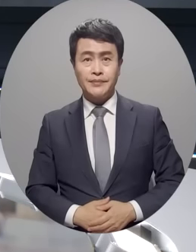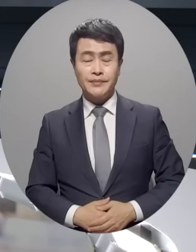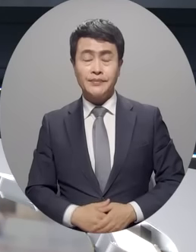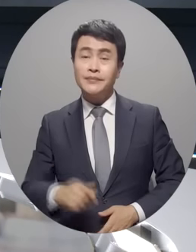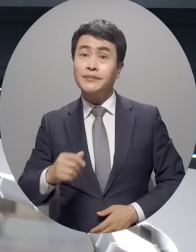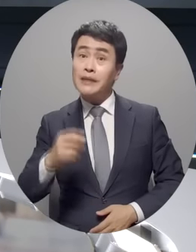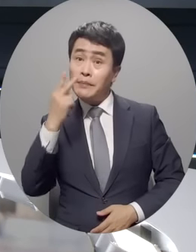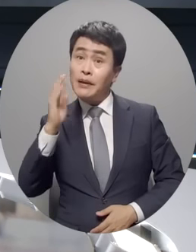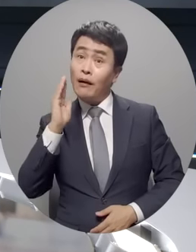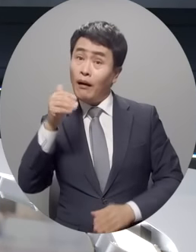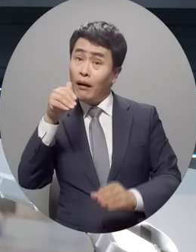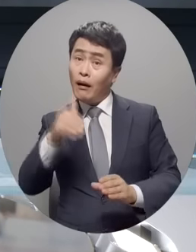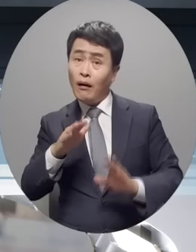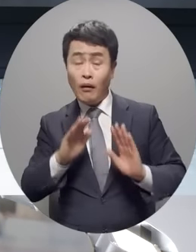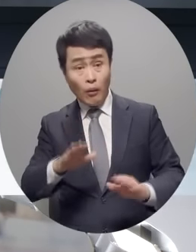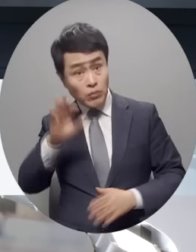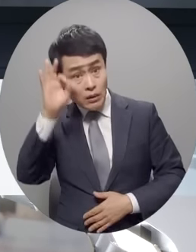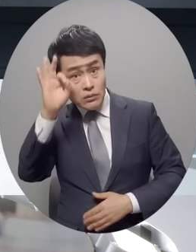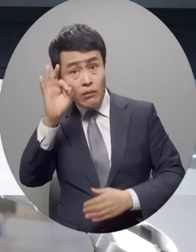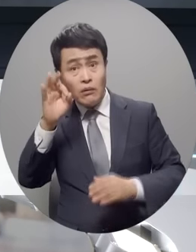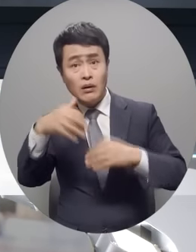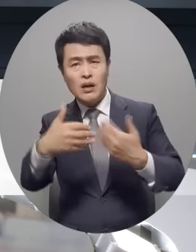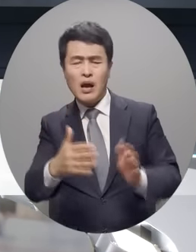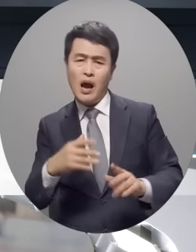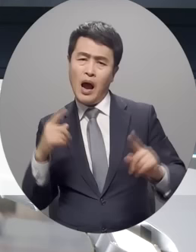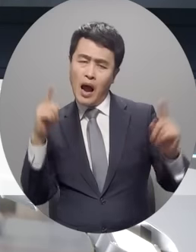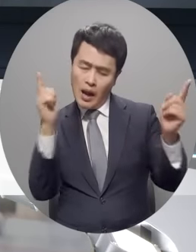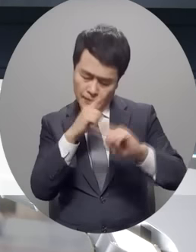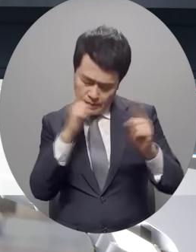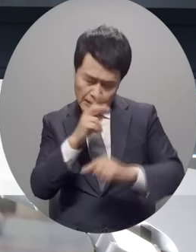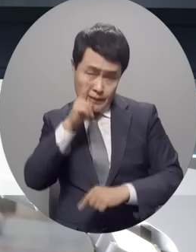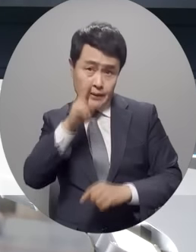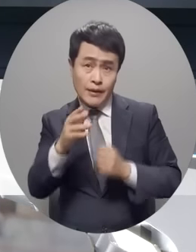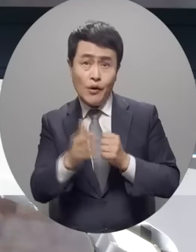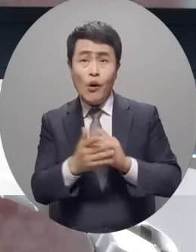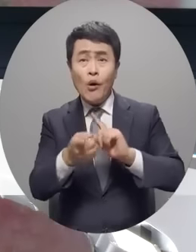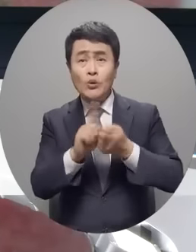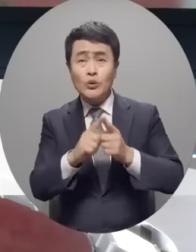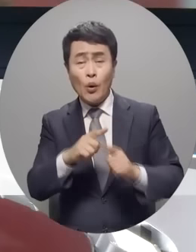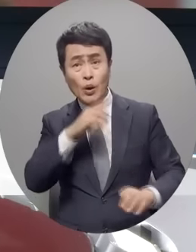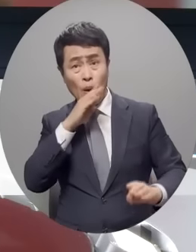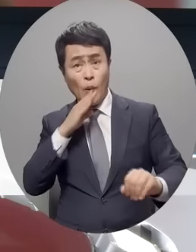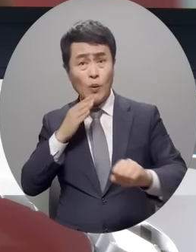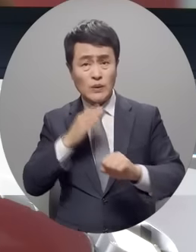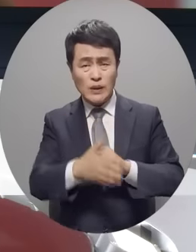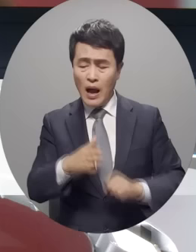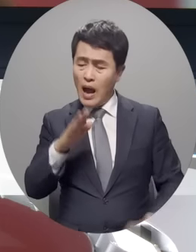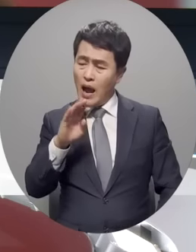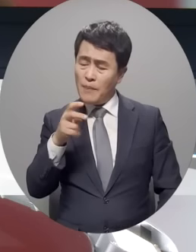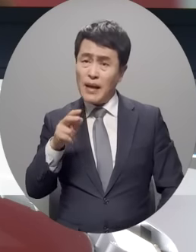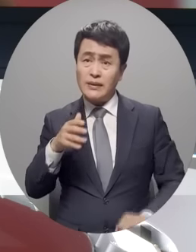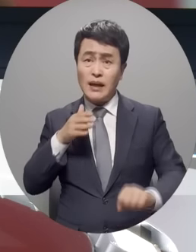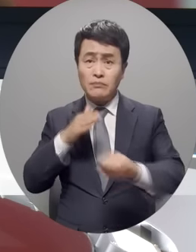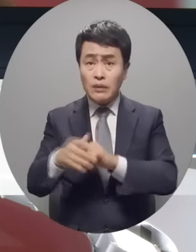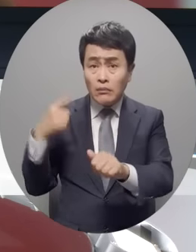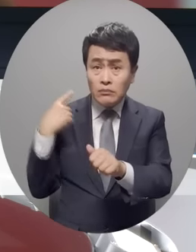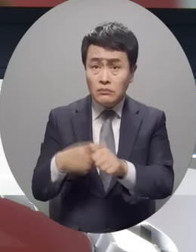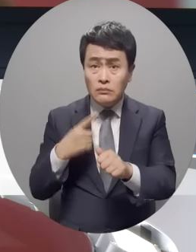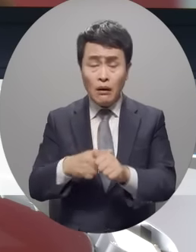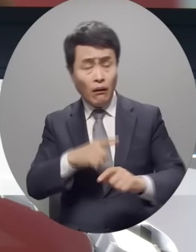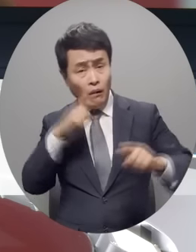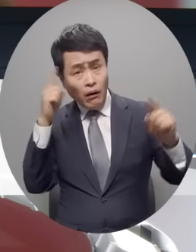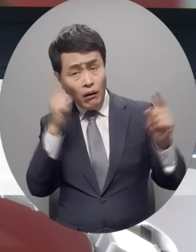미국 대선이 이제 불과 열흘 남았는데요. 비방전이 심합니다. 서로 공산주의자, 파시스트라고 비난하는데 이런